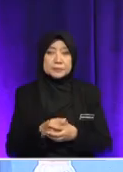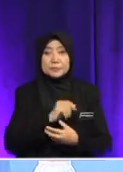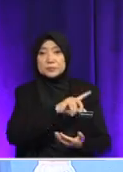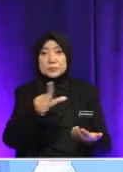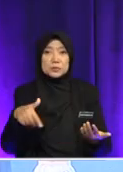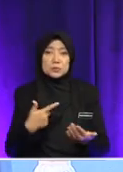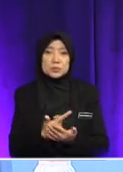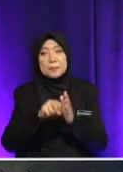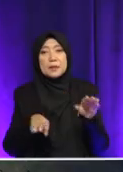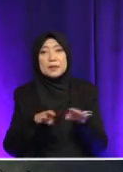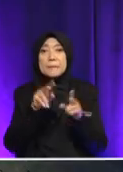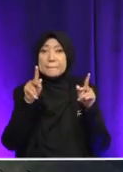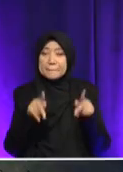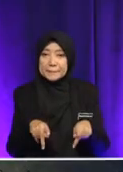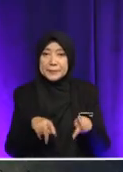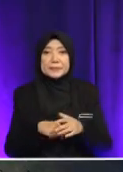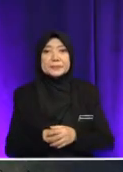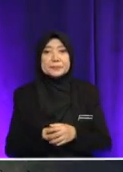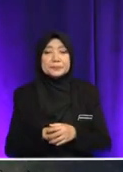anak muda